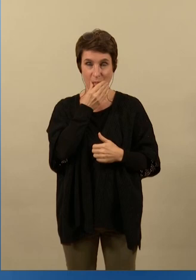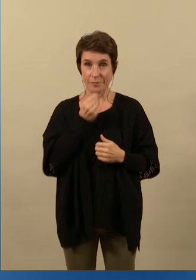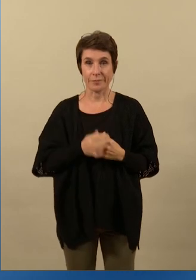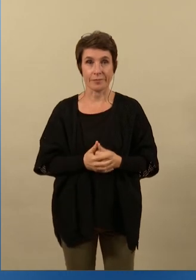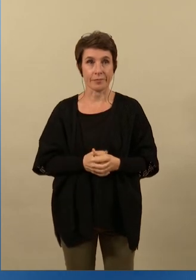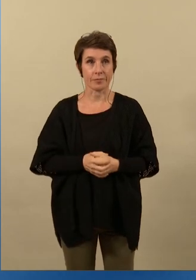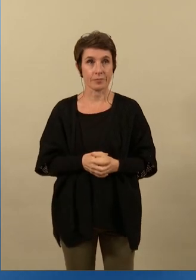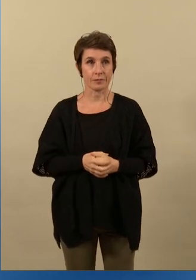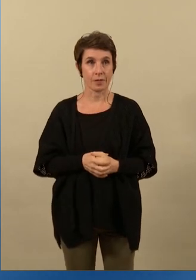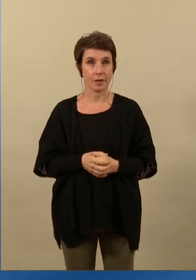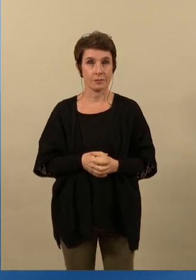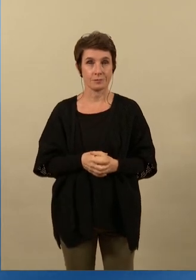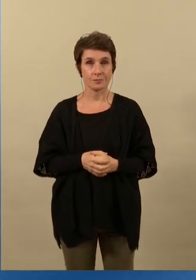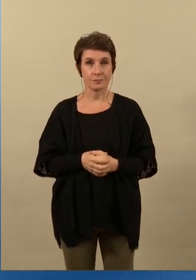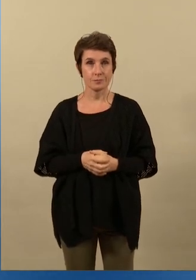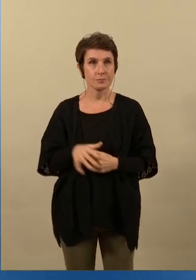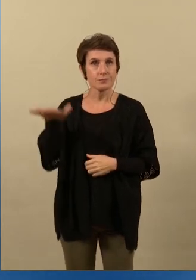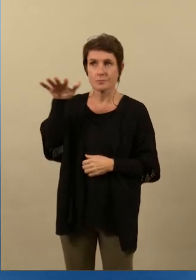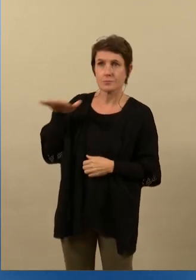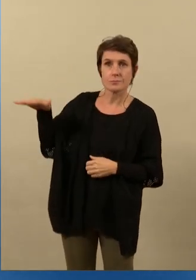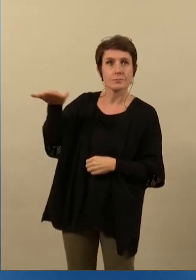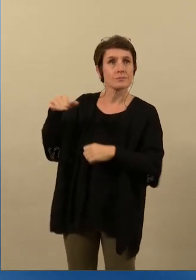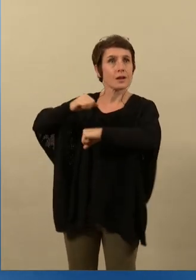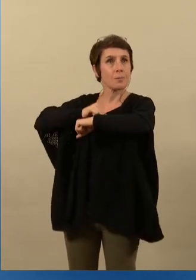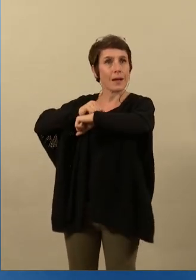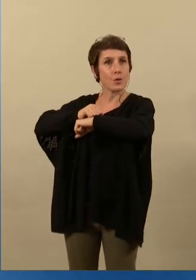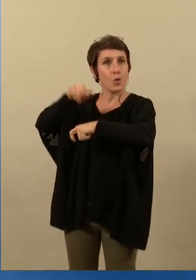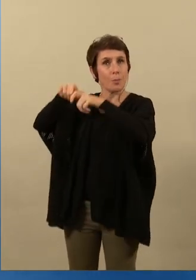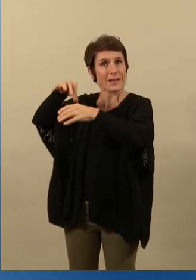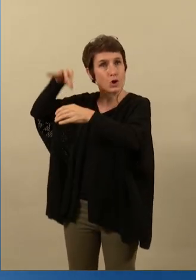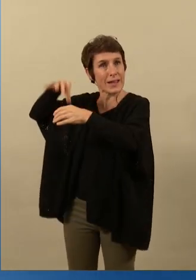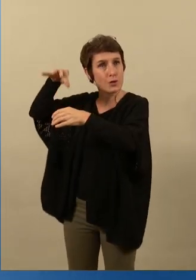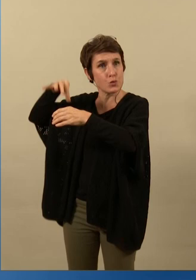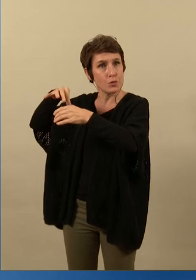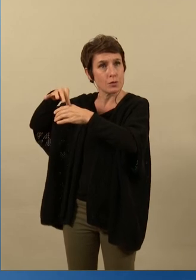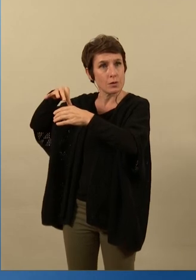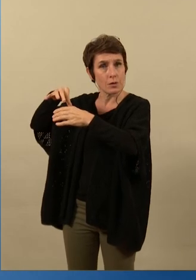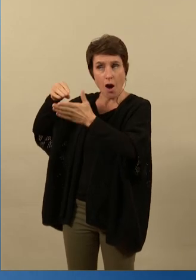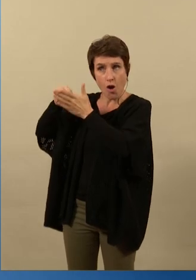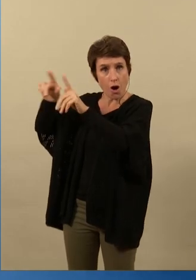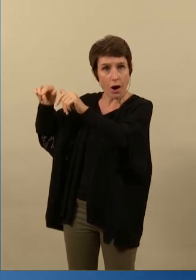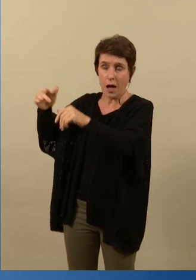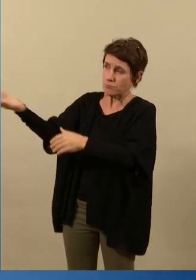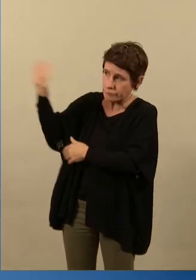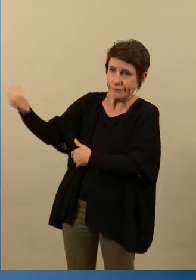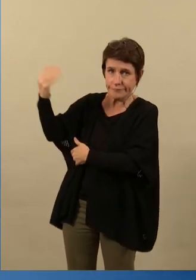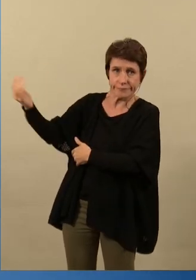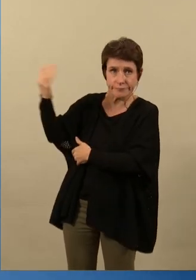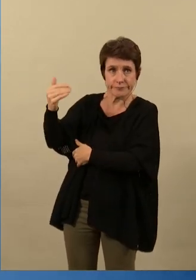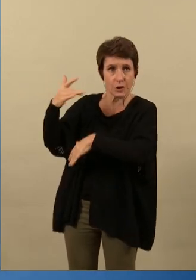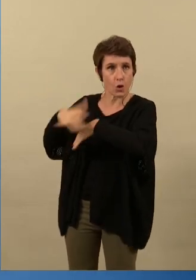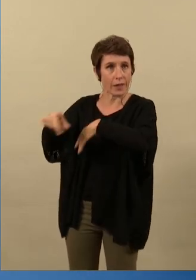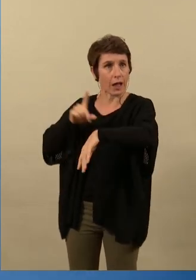conseil il y a plus d'élu là-bas sur le balcon ben il faut les rapatrier là maintenant son